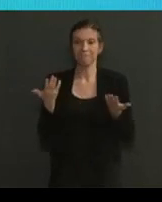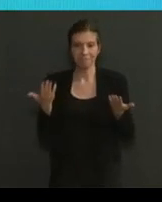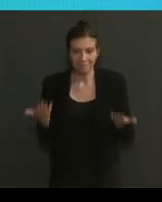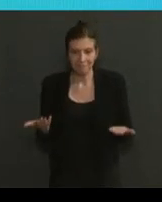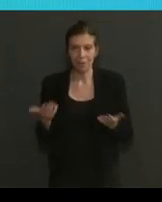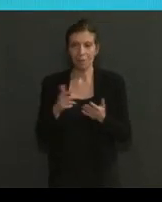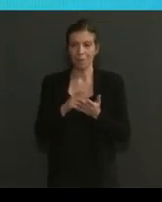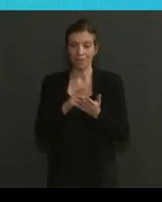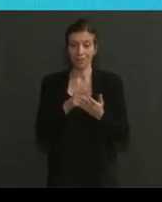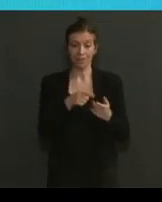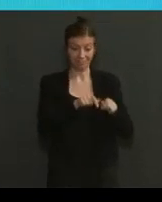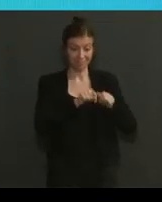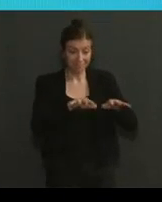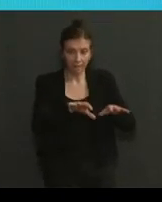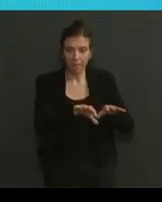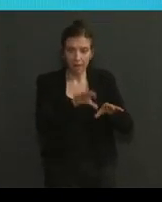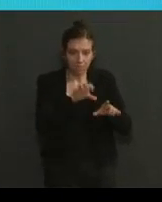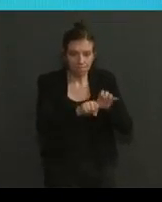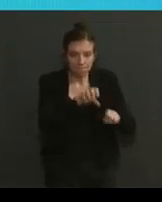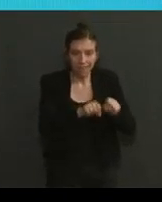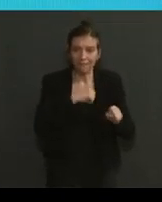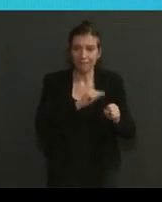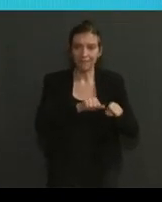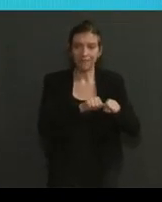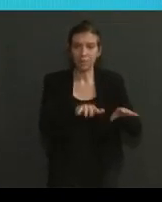de veranderingen in de teststrategie bij mensen.